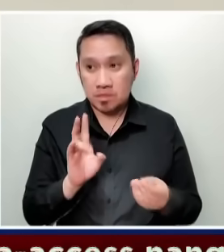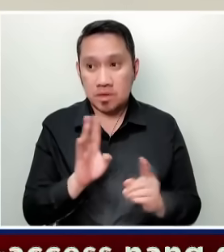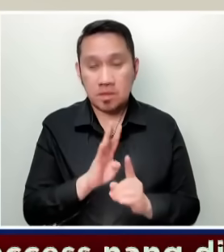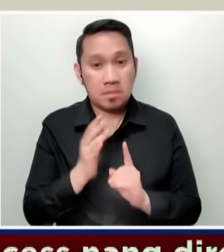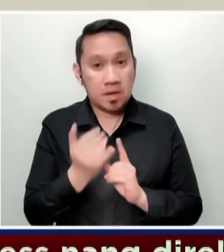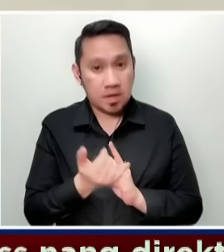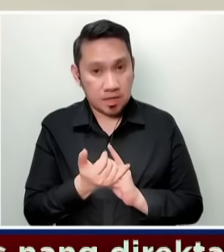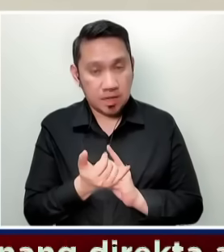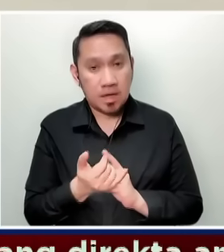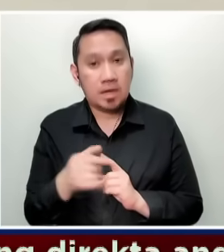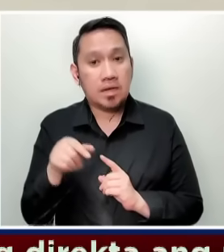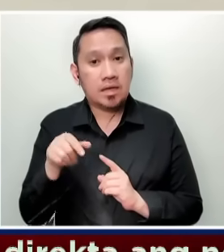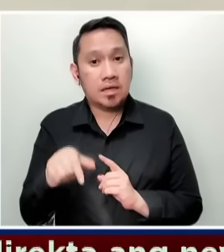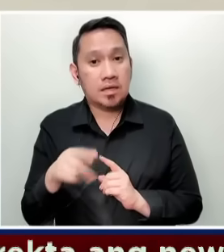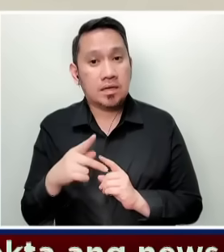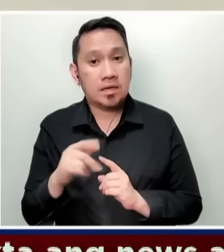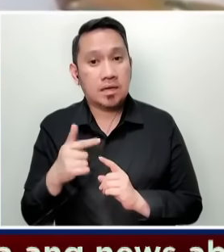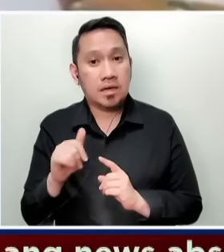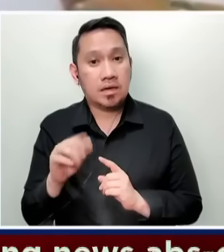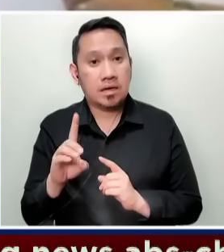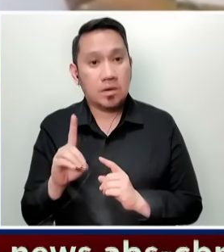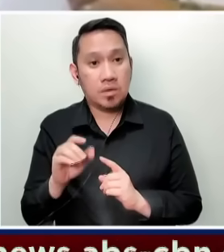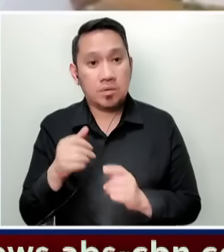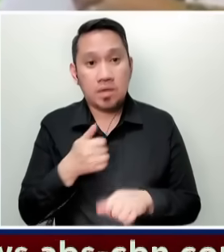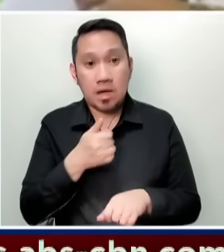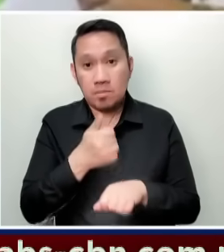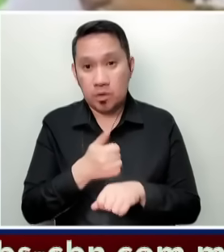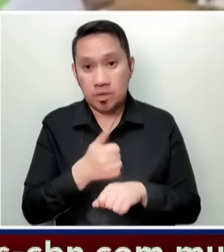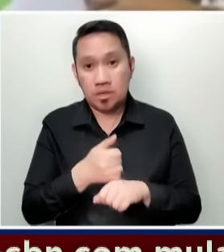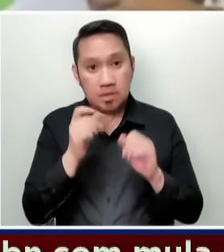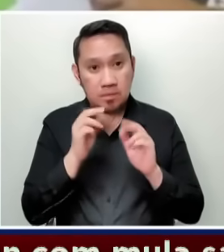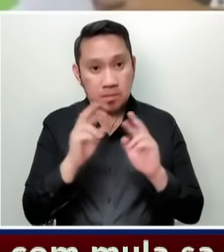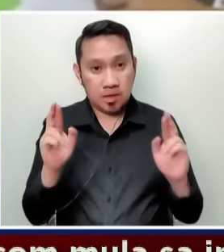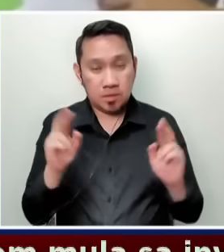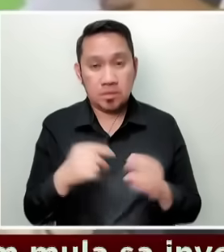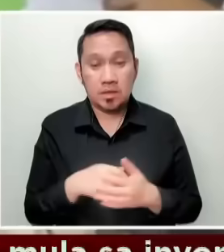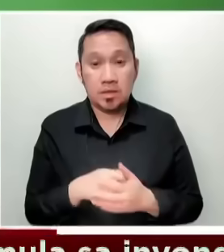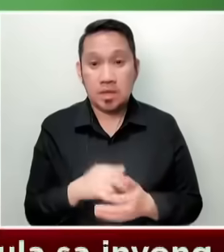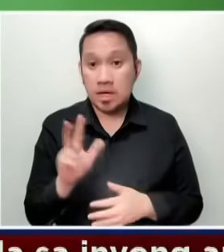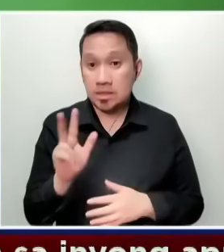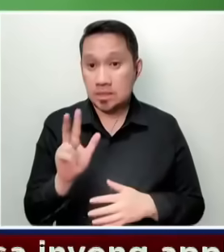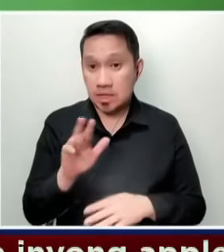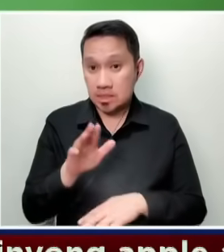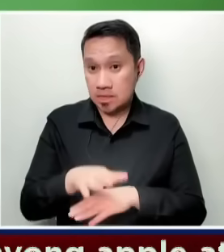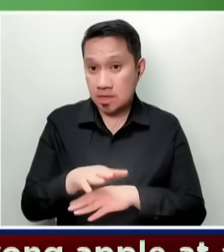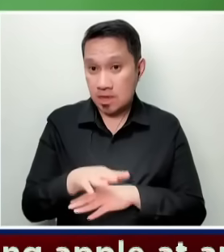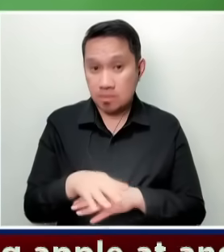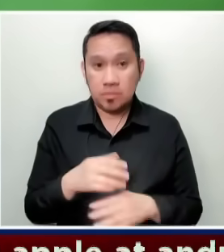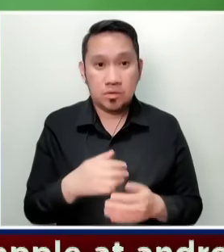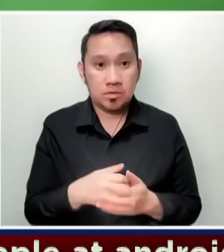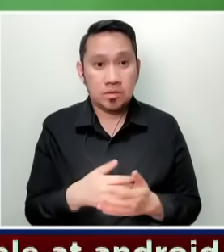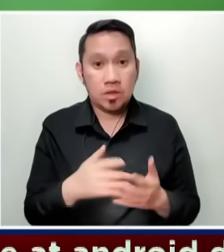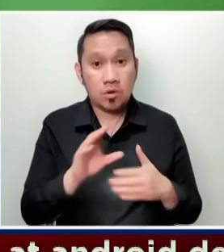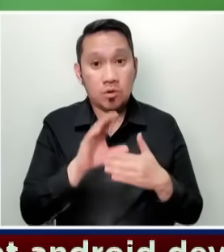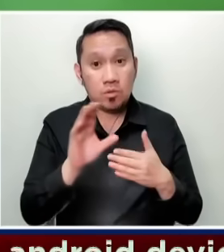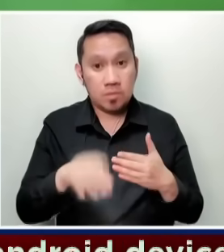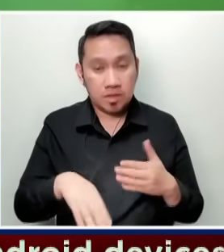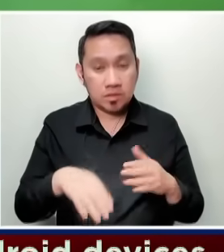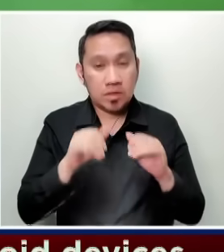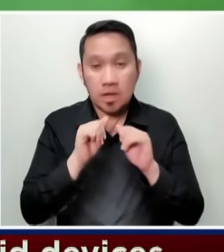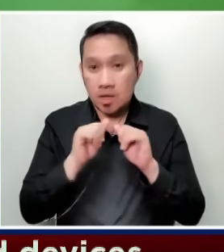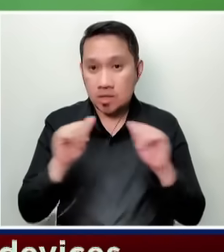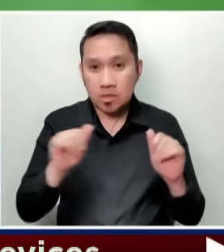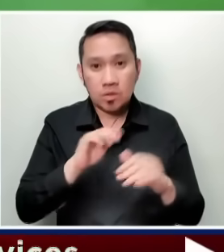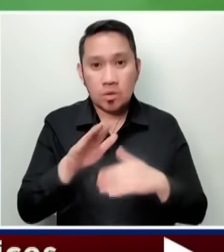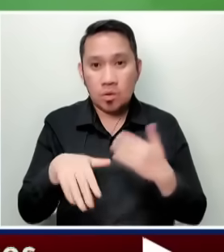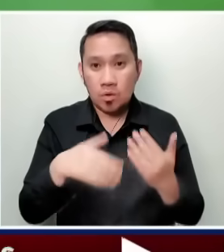at yun po ang i-appoint ng ating mayor. Pasado alas 3 ng hapon ngayong Miyerkules, nakumpleto ang proklamasyon sa